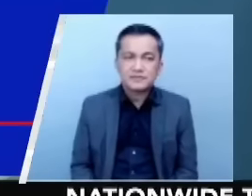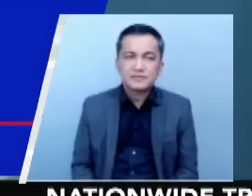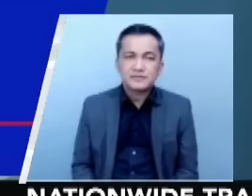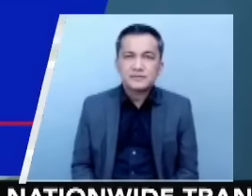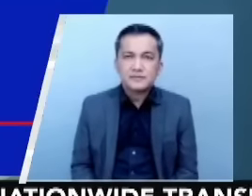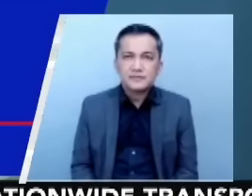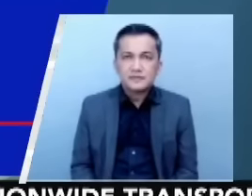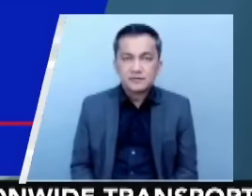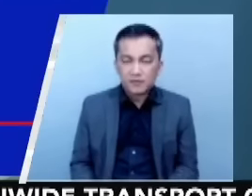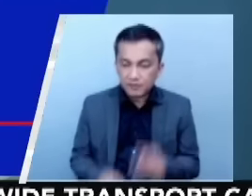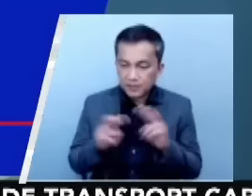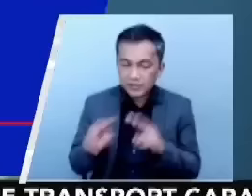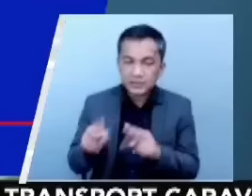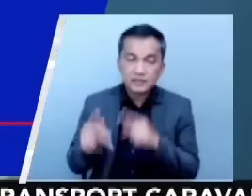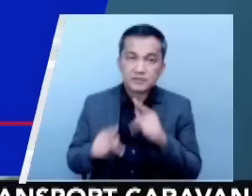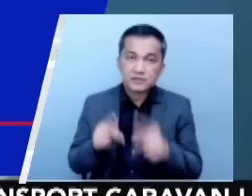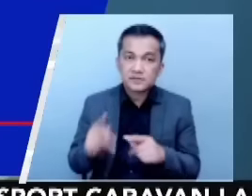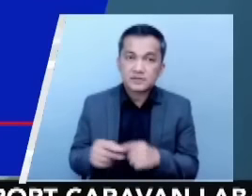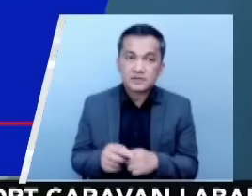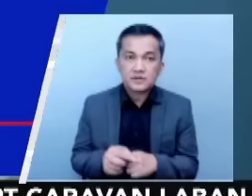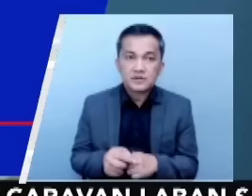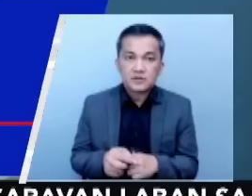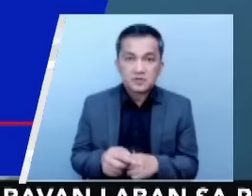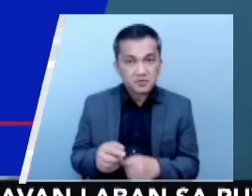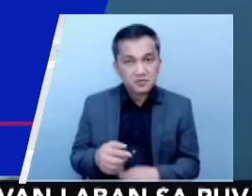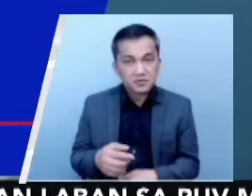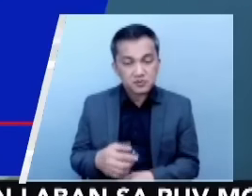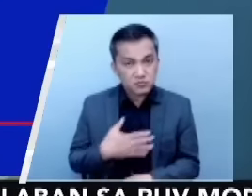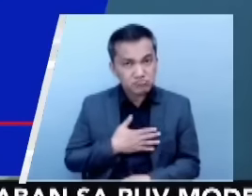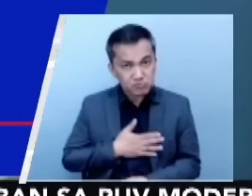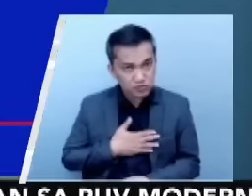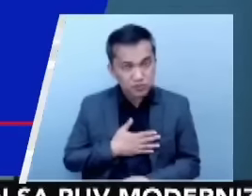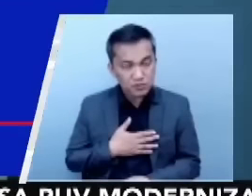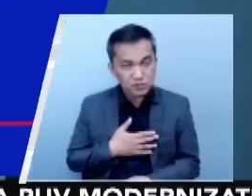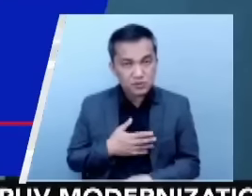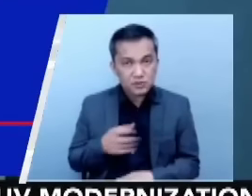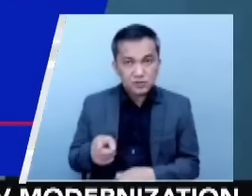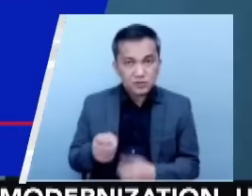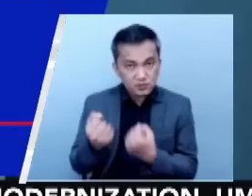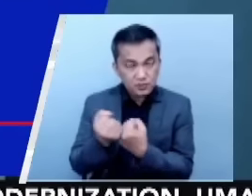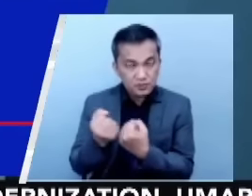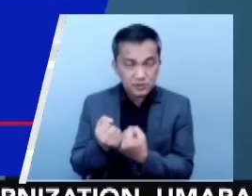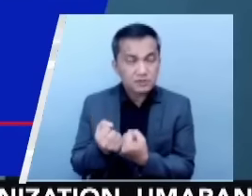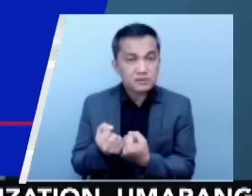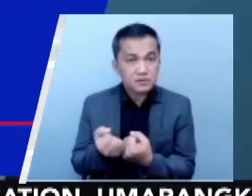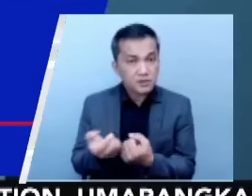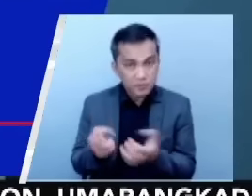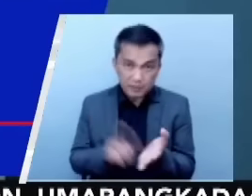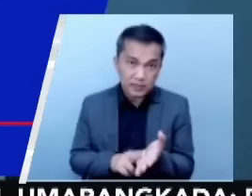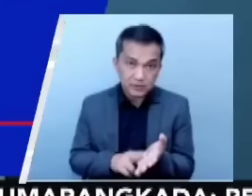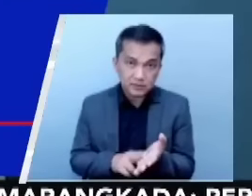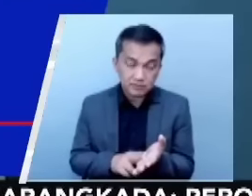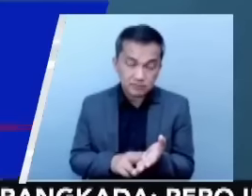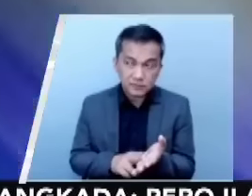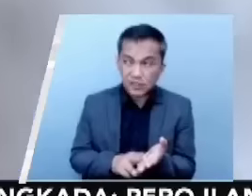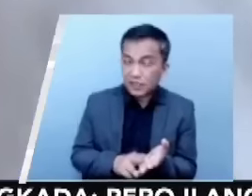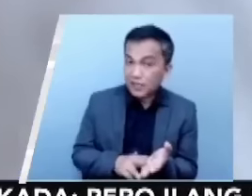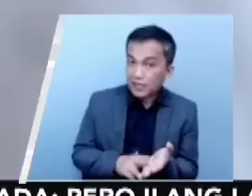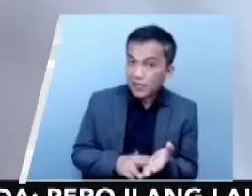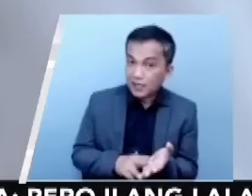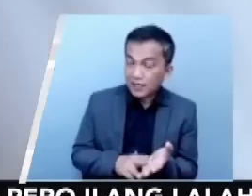nagpirma, kung willing ka, kag kung gusto mo, kag kung ga-support ka, pirmahan. Kung hindi ka man, why man siya